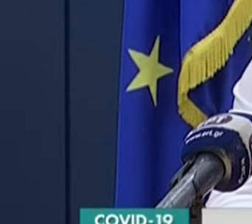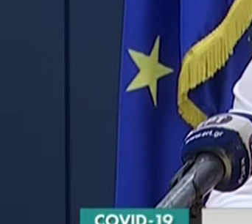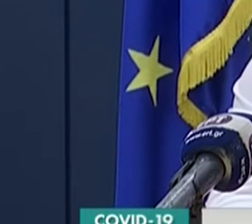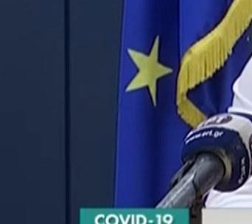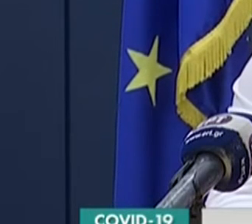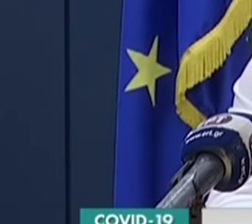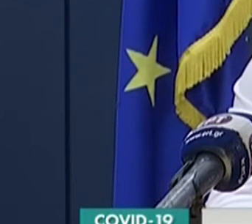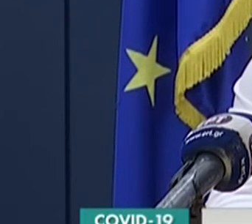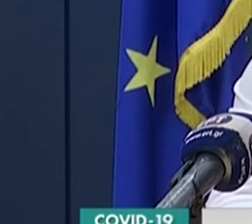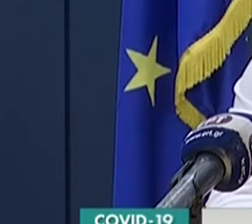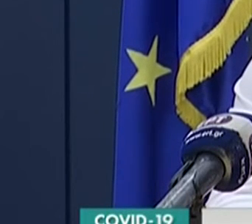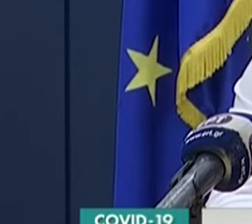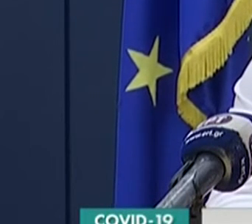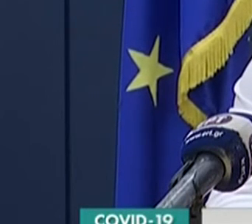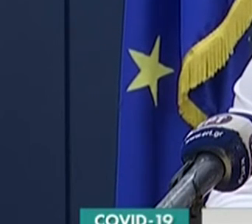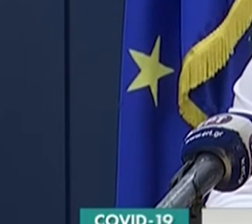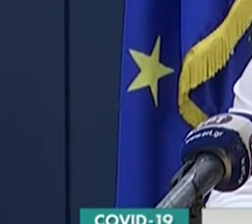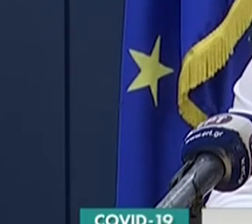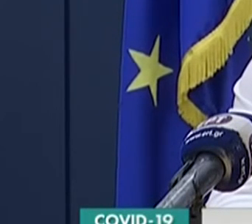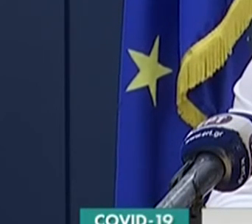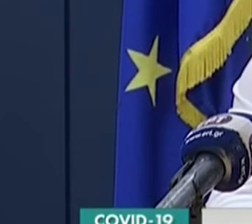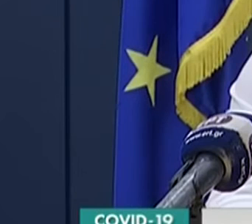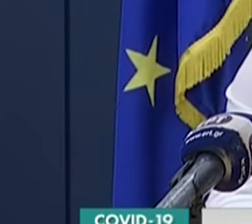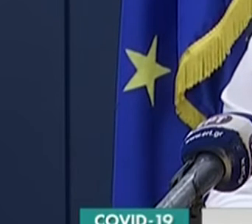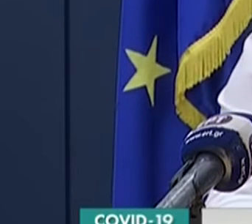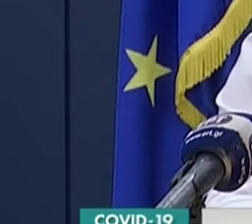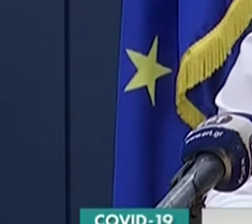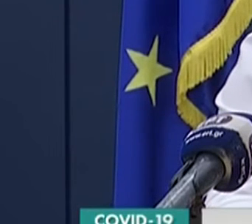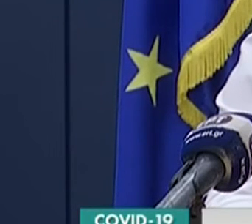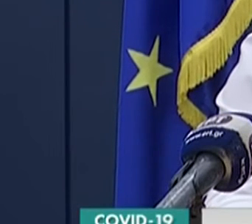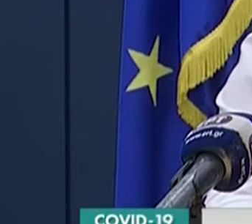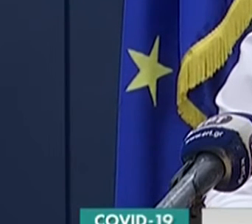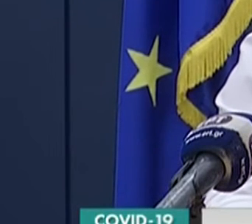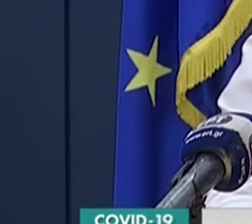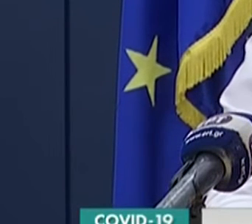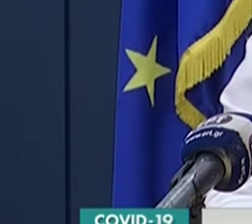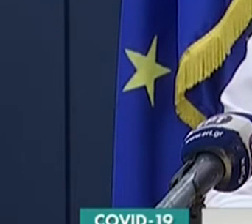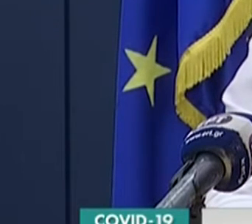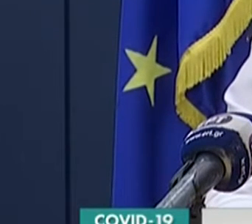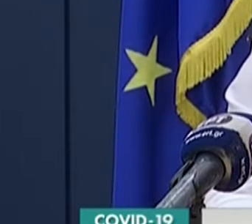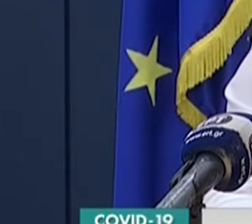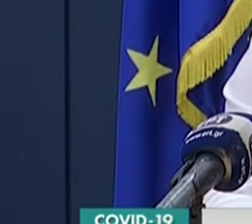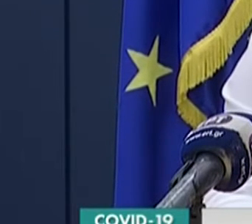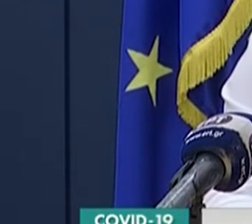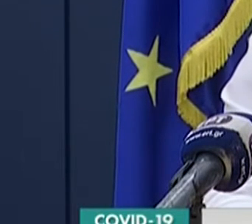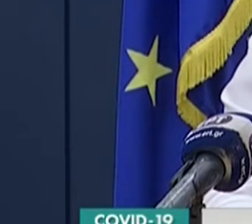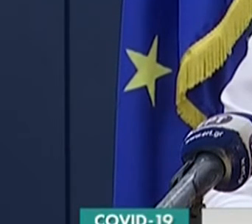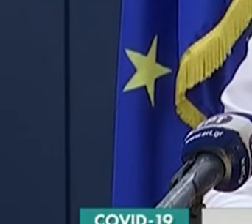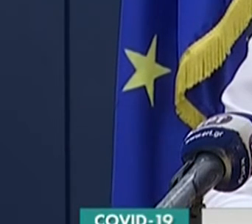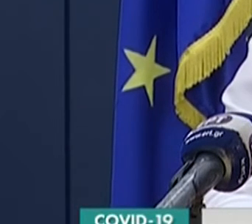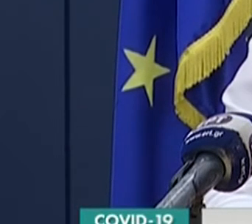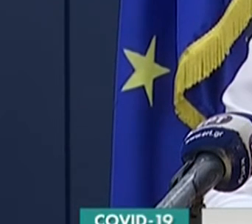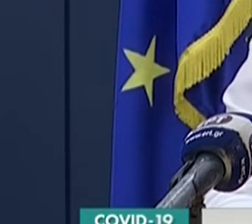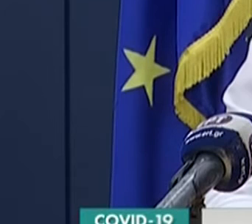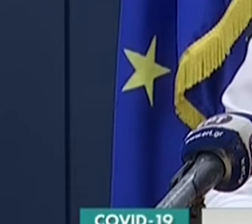αύριο, στις 1.30 το μεσημέρι, θα πραγματοποιηθεί διευρυμένη σύσκεψη στην έδρα της Γενικής Γραμματείας Πολιτικής Προστασίας, στην οποία θα